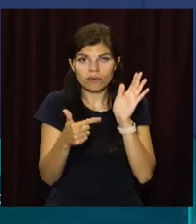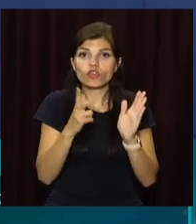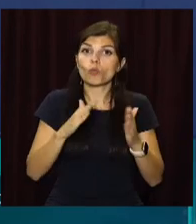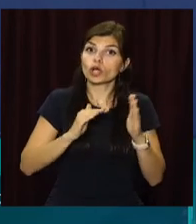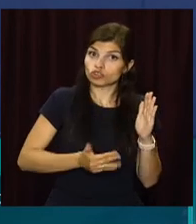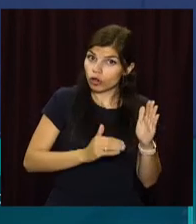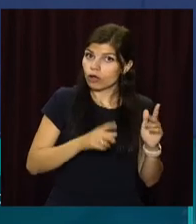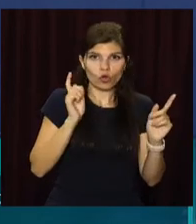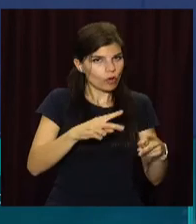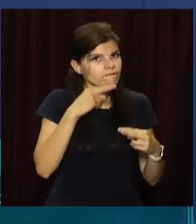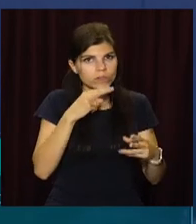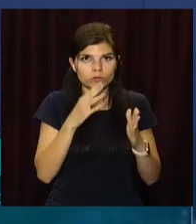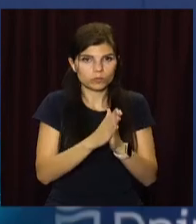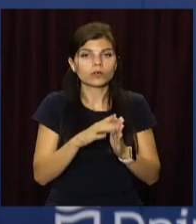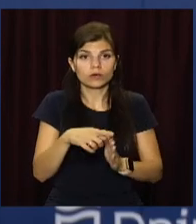гривень, а на